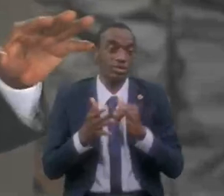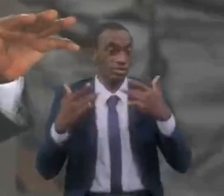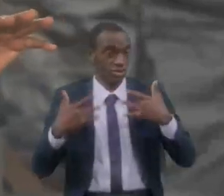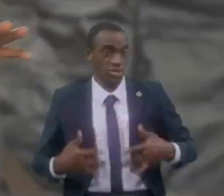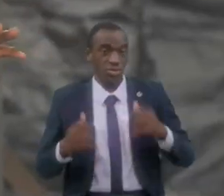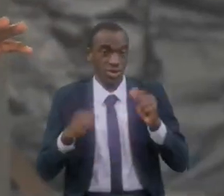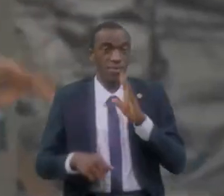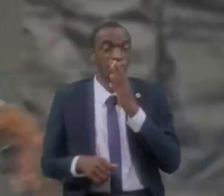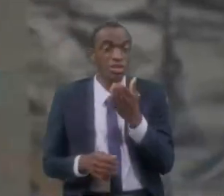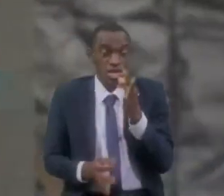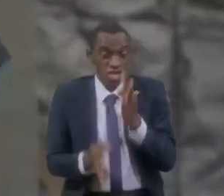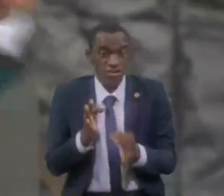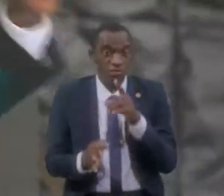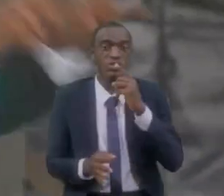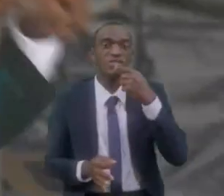Si vous dites, vous ne dites rien